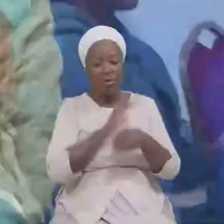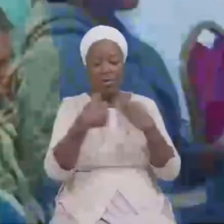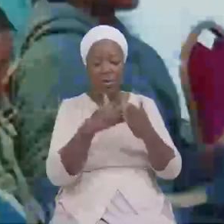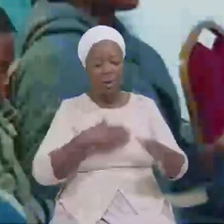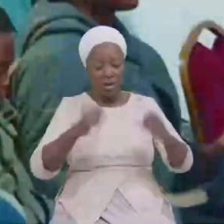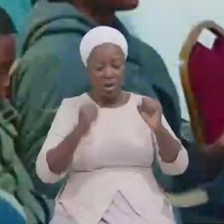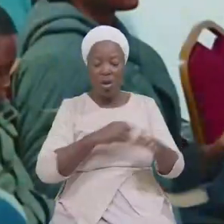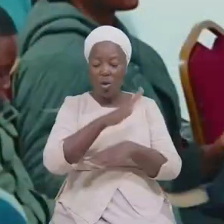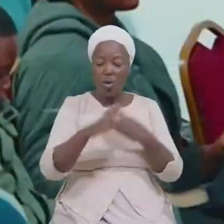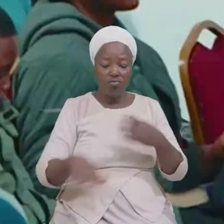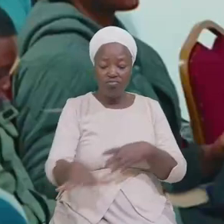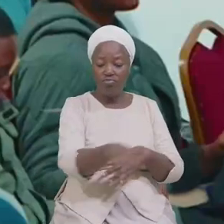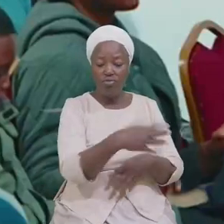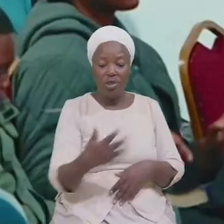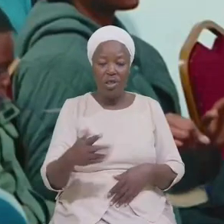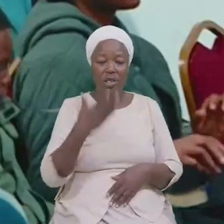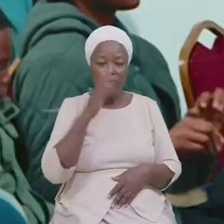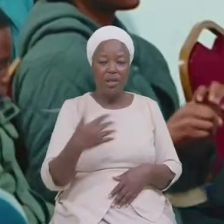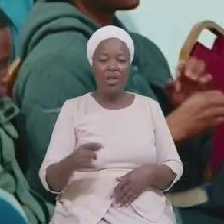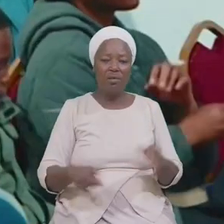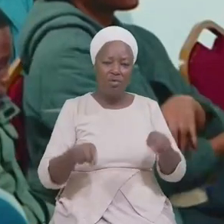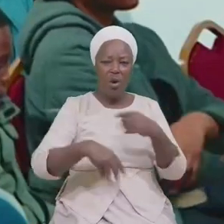quitter ma vie maintenant.